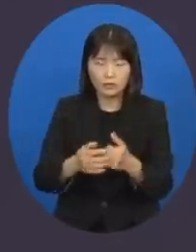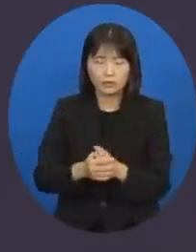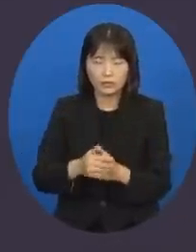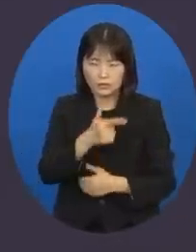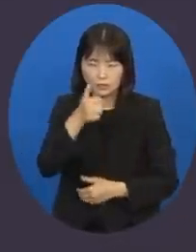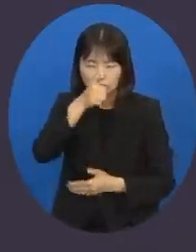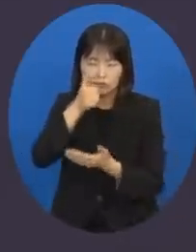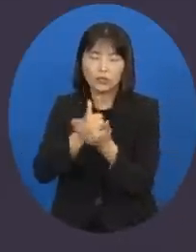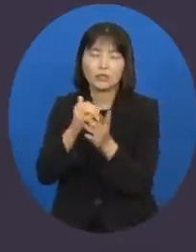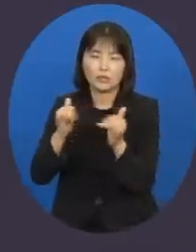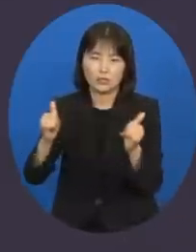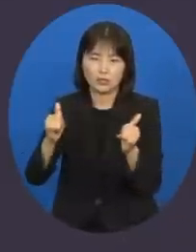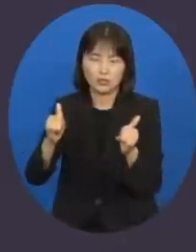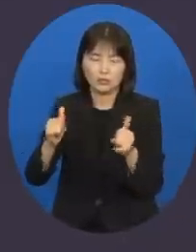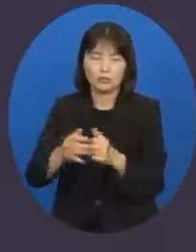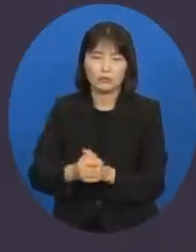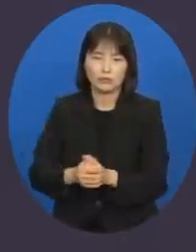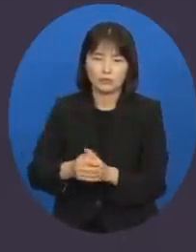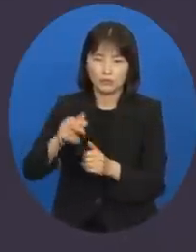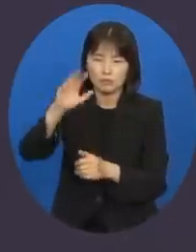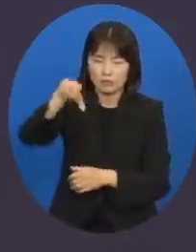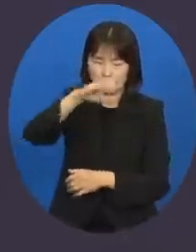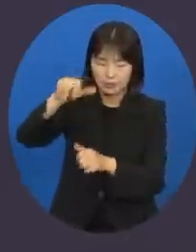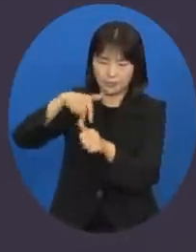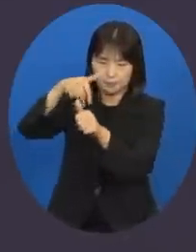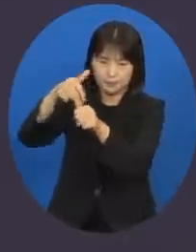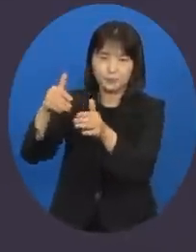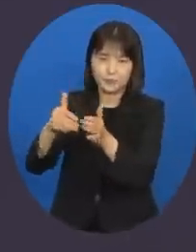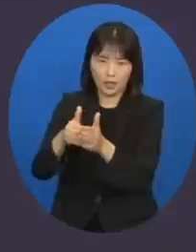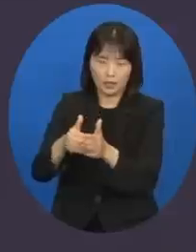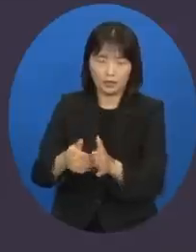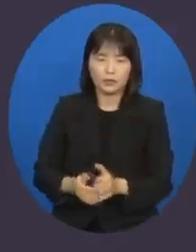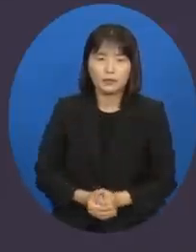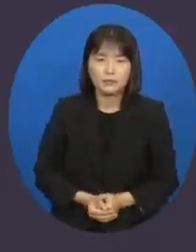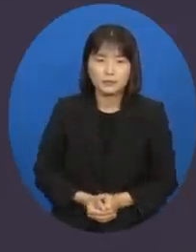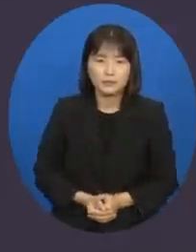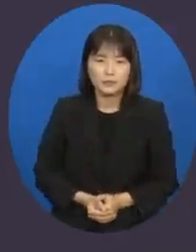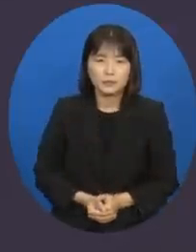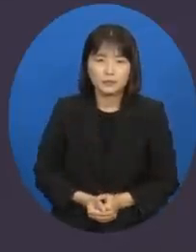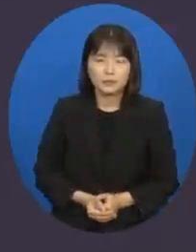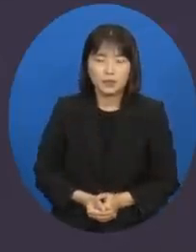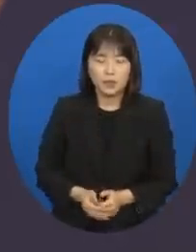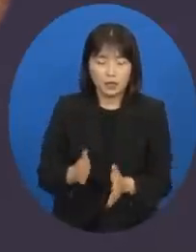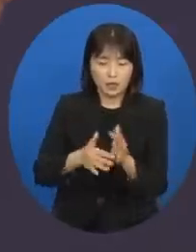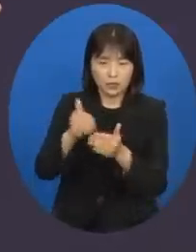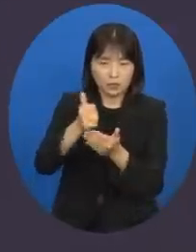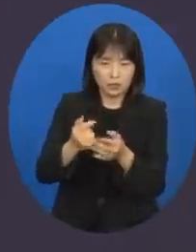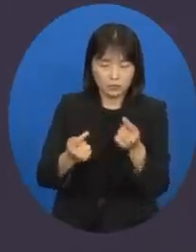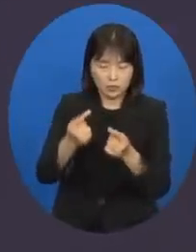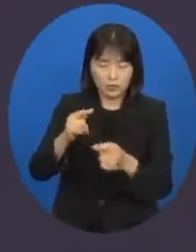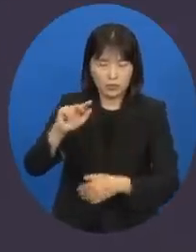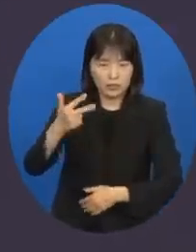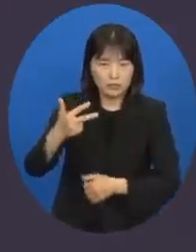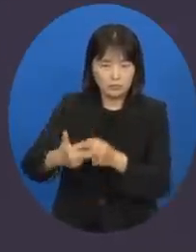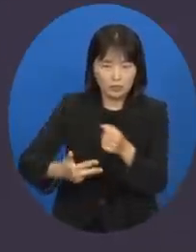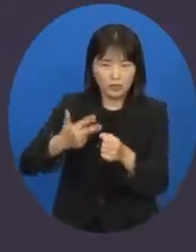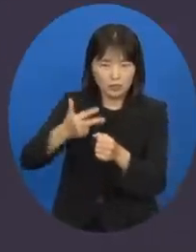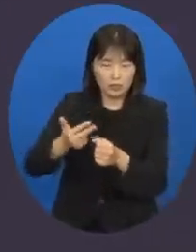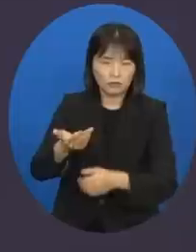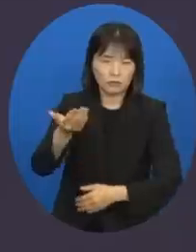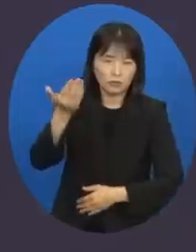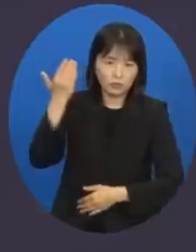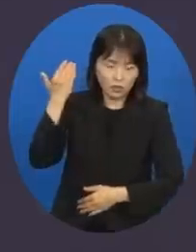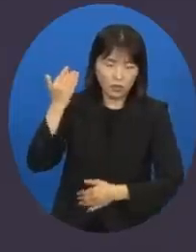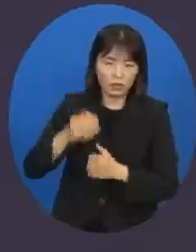받게 되시는 것이죠. 근데 이는 예수님보다 약 700년 정도 먼저 와서 사역을